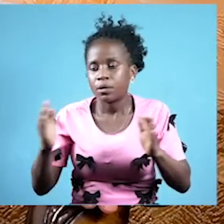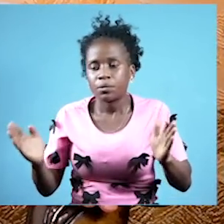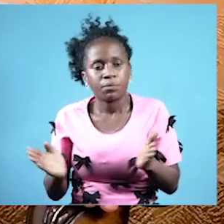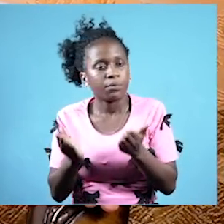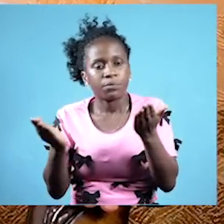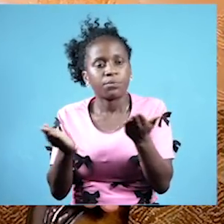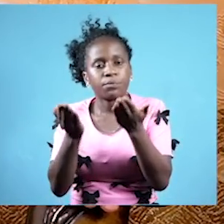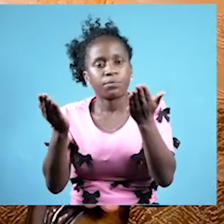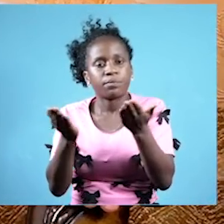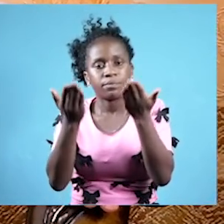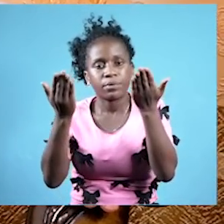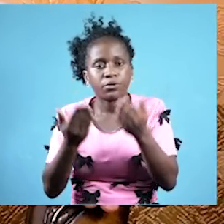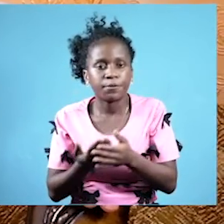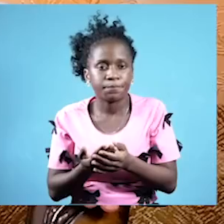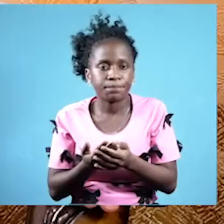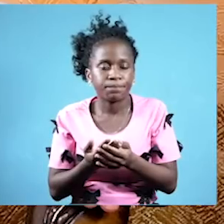Watu wakaanza